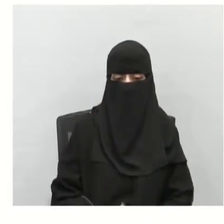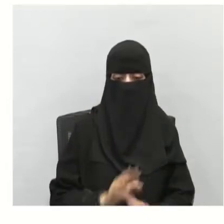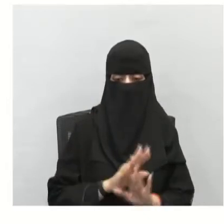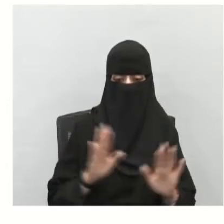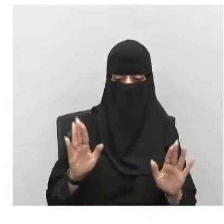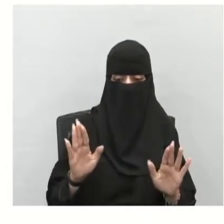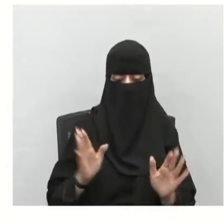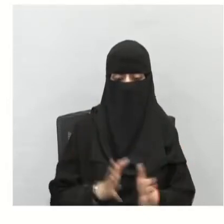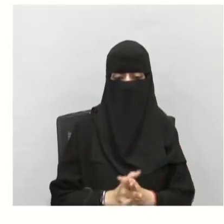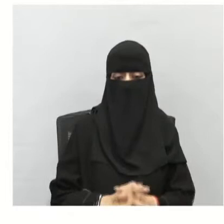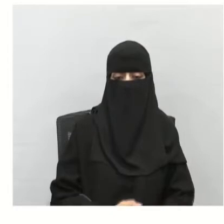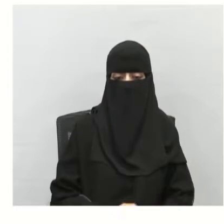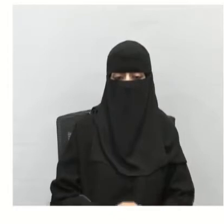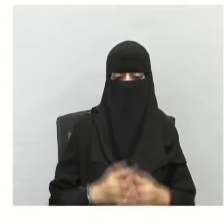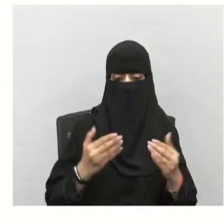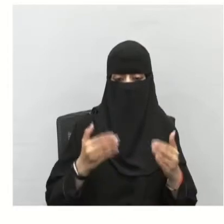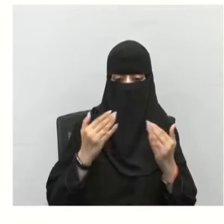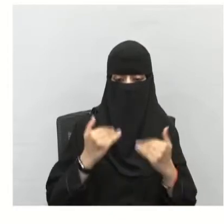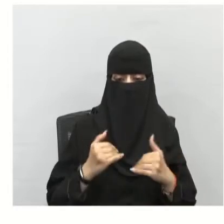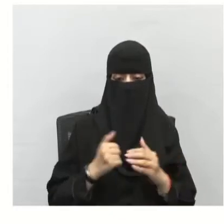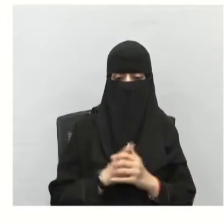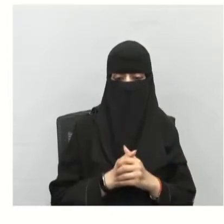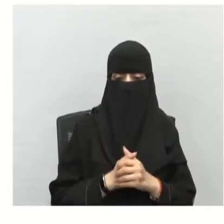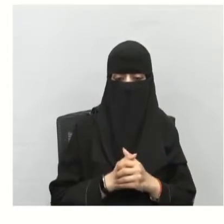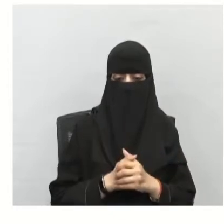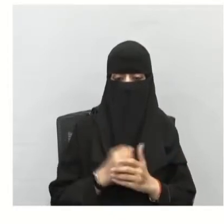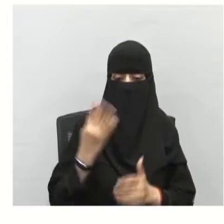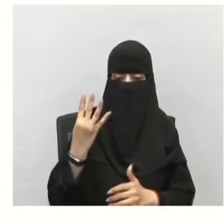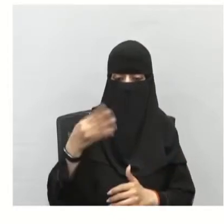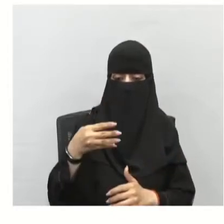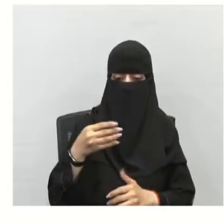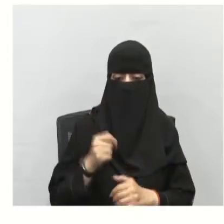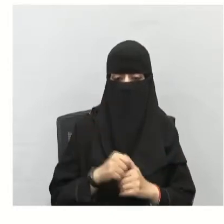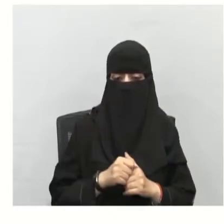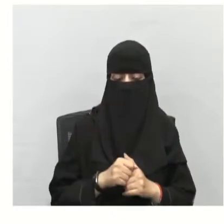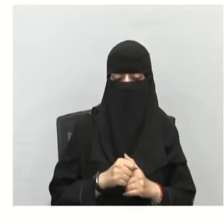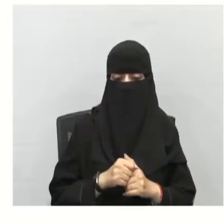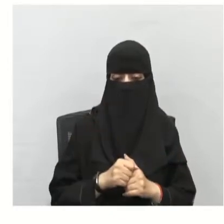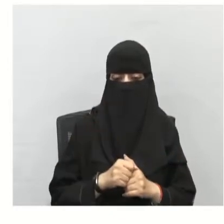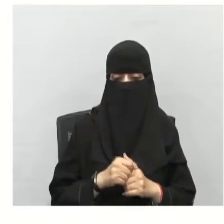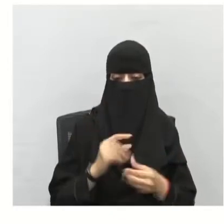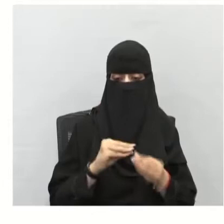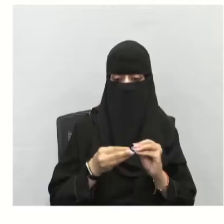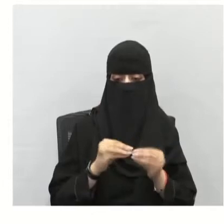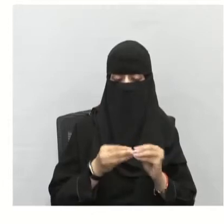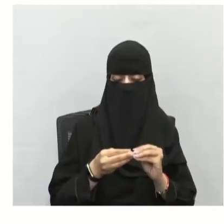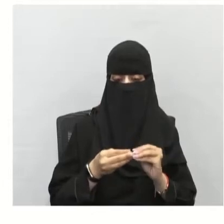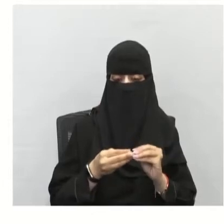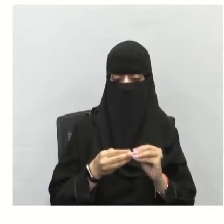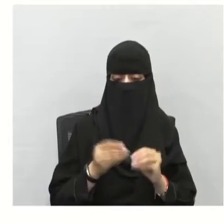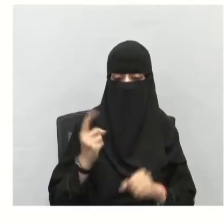انتهيتم؟ ننتقل الآن إلى المربع الرابع، 40. يلا نلون الآن ونظلل هذا